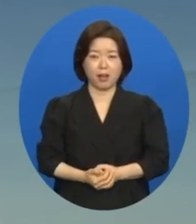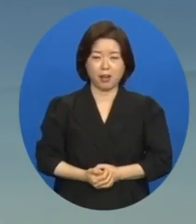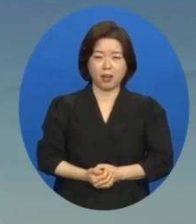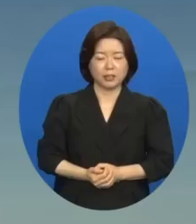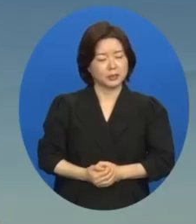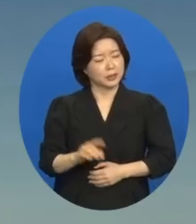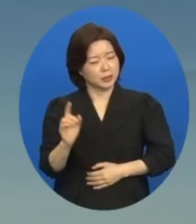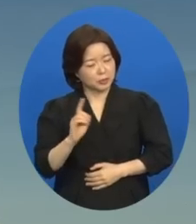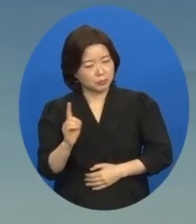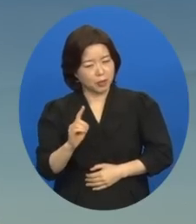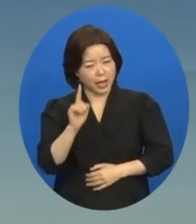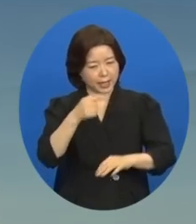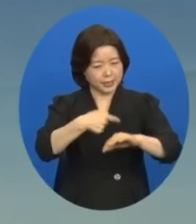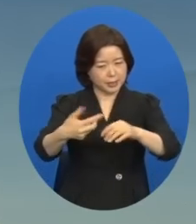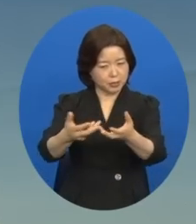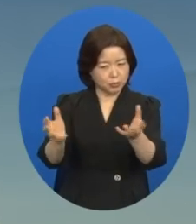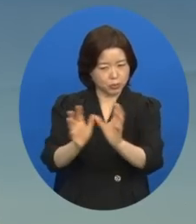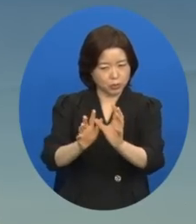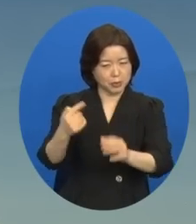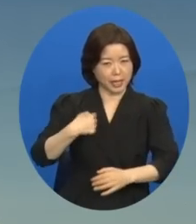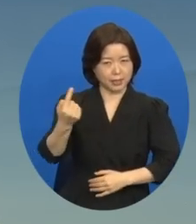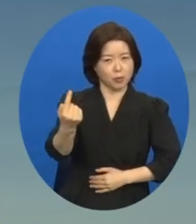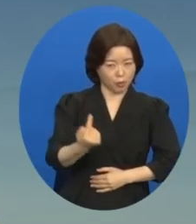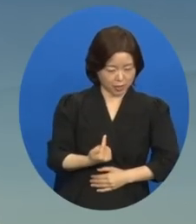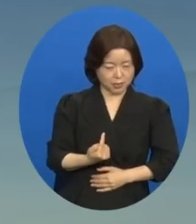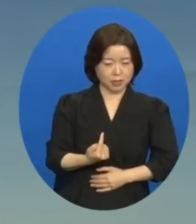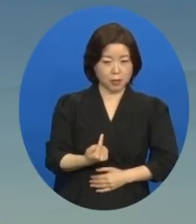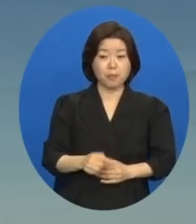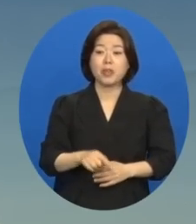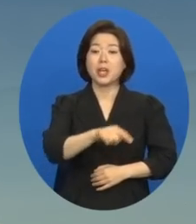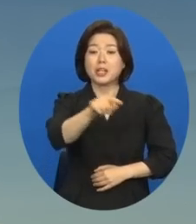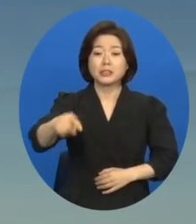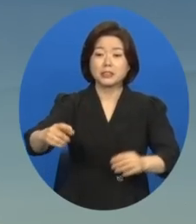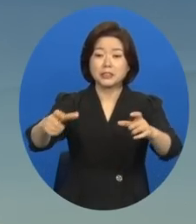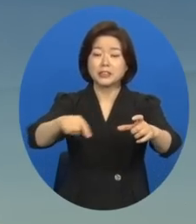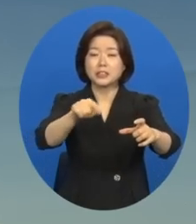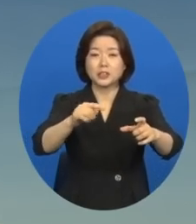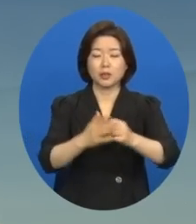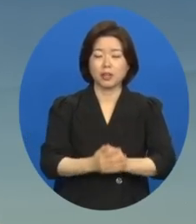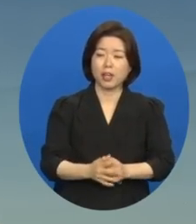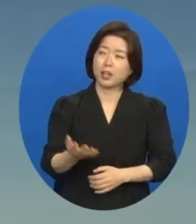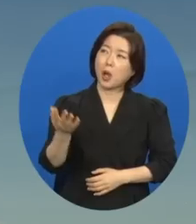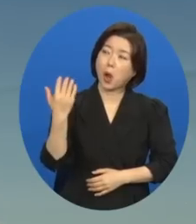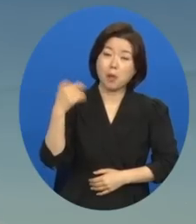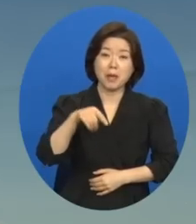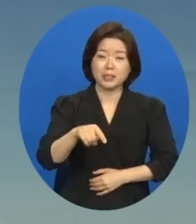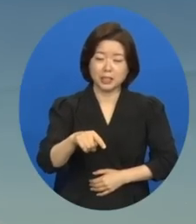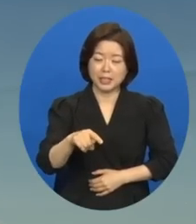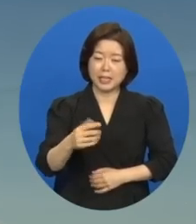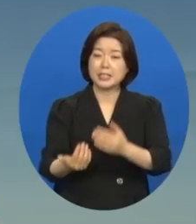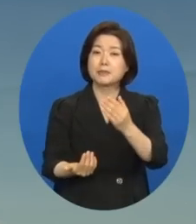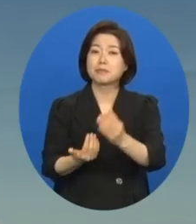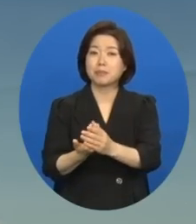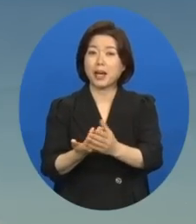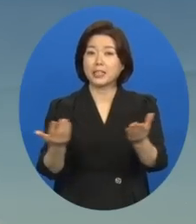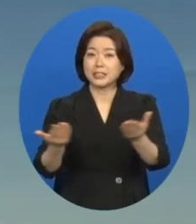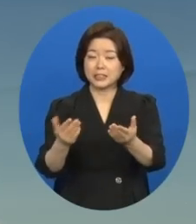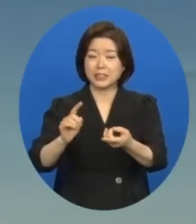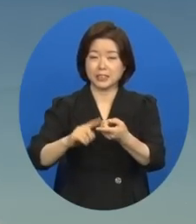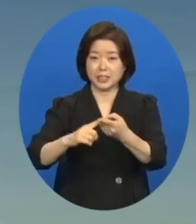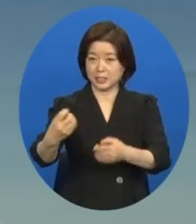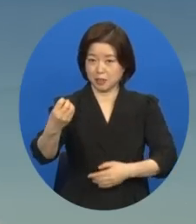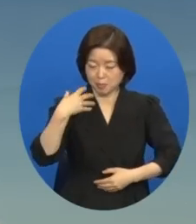안 나는데 한 부족민이 저에게 찾아와서 그 부족에 얼마 전에 있었던 이야기를 들려주었습니다. 그 부족에 살고